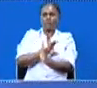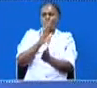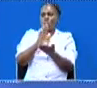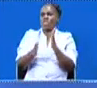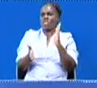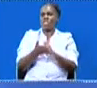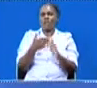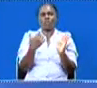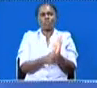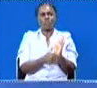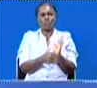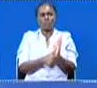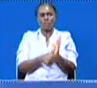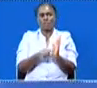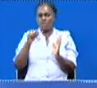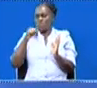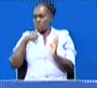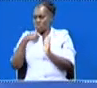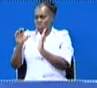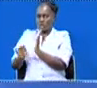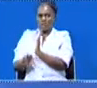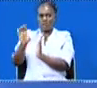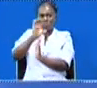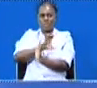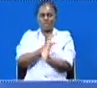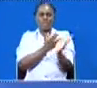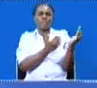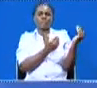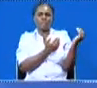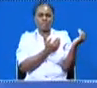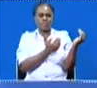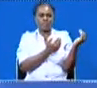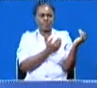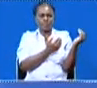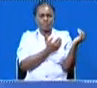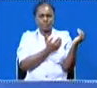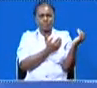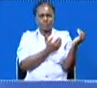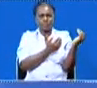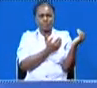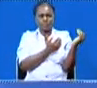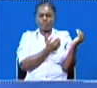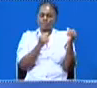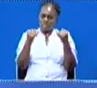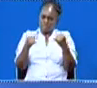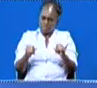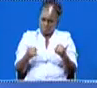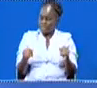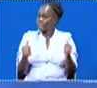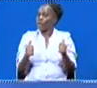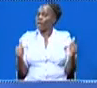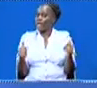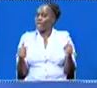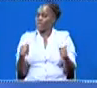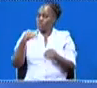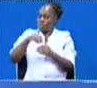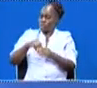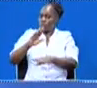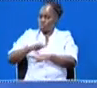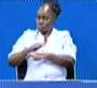yote. The new kind of education that we are expecting, if well implemented on good